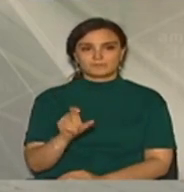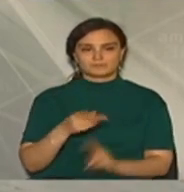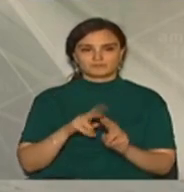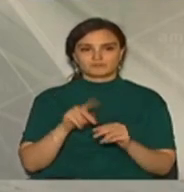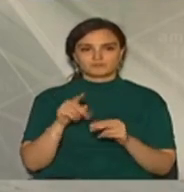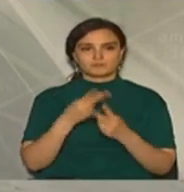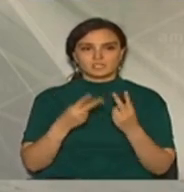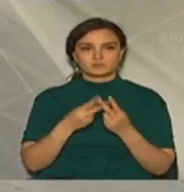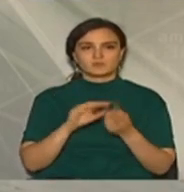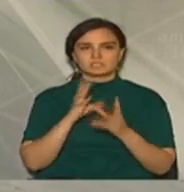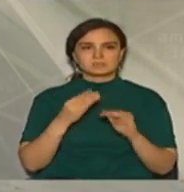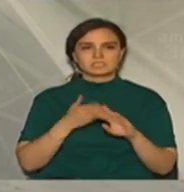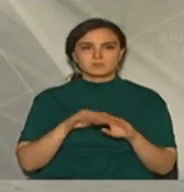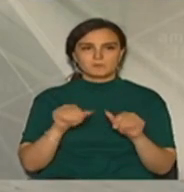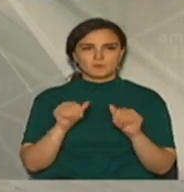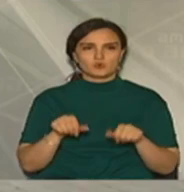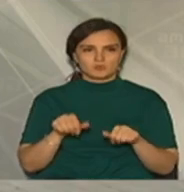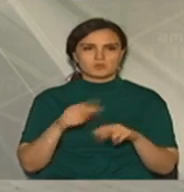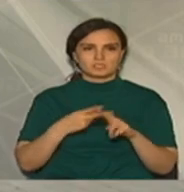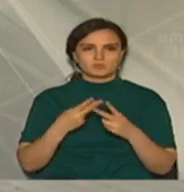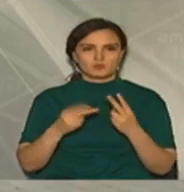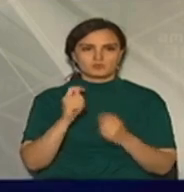აღკვეთი ღონისძიების ყველაზე მძიმე ფორმა პატიმრობა აქვს